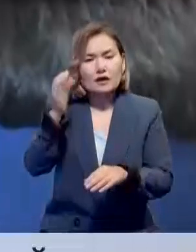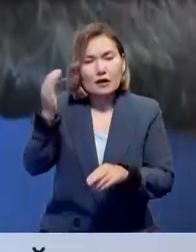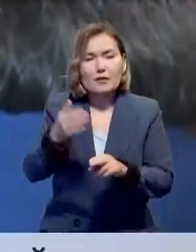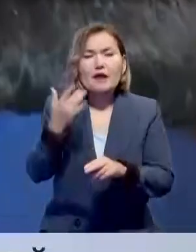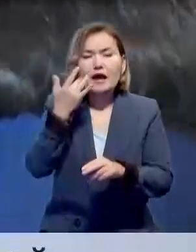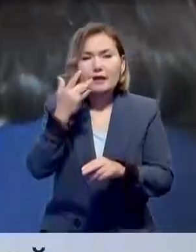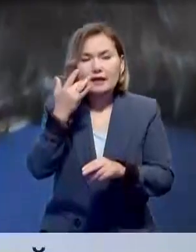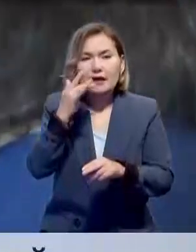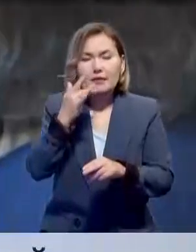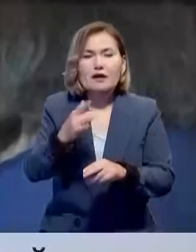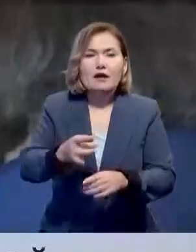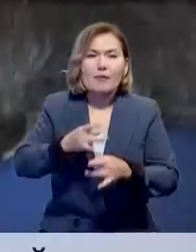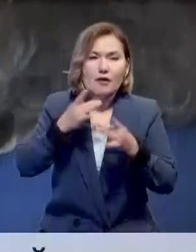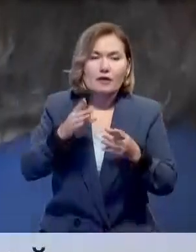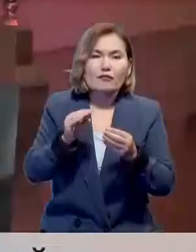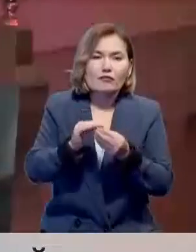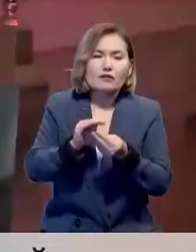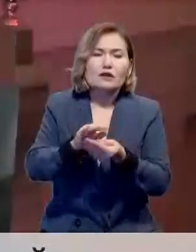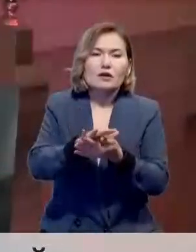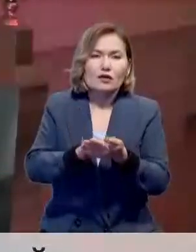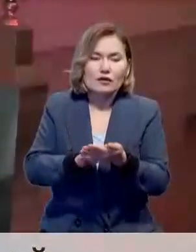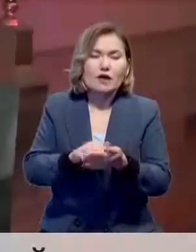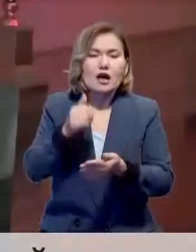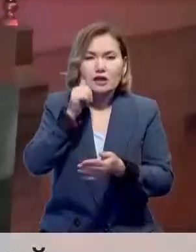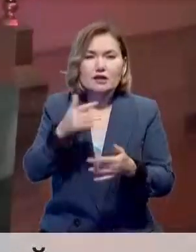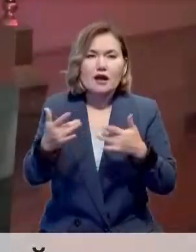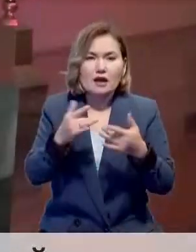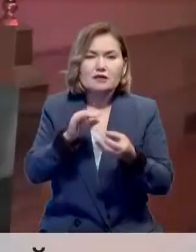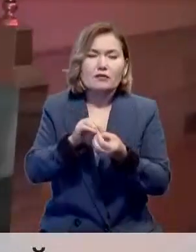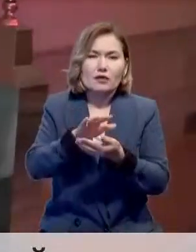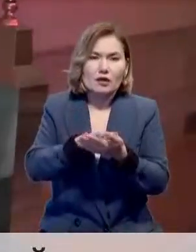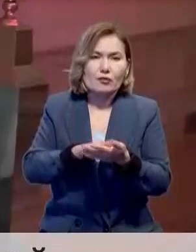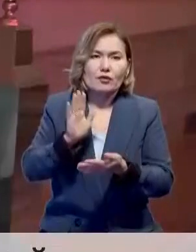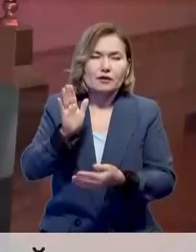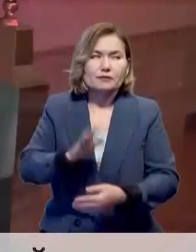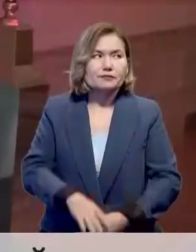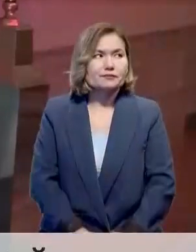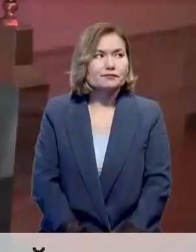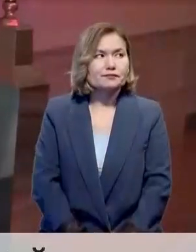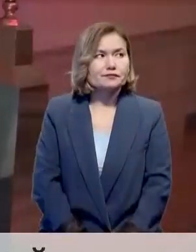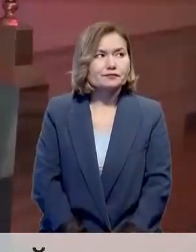Вашингтонда мерекеге орай арнайы концерт береді. Нұрбек Бекен, хабар 24, Вашингтоннан.